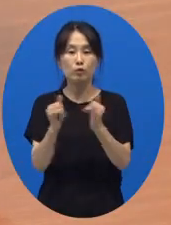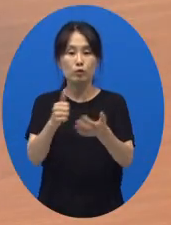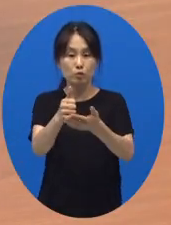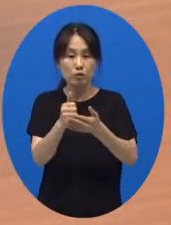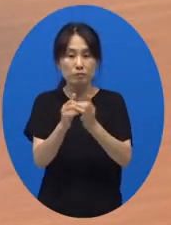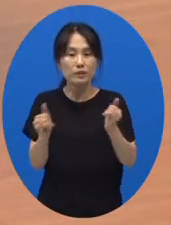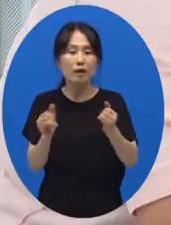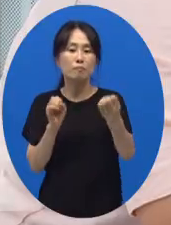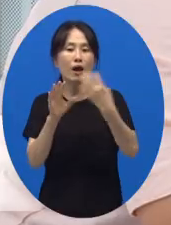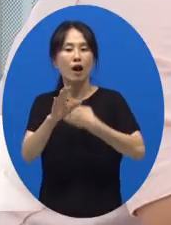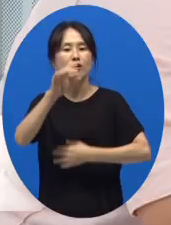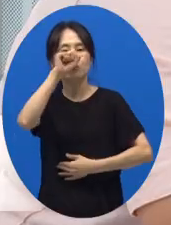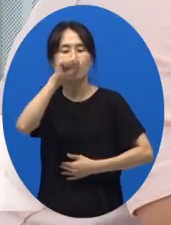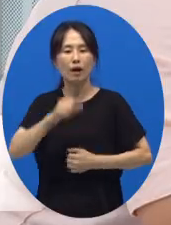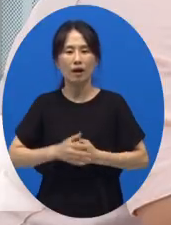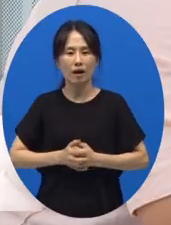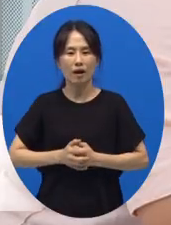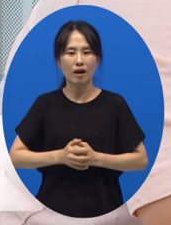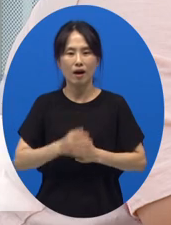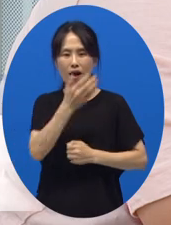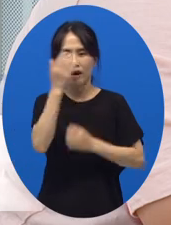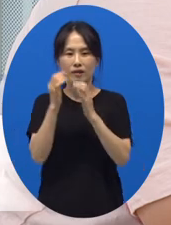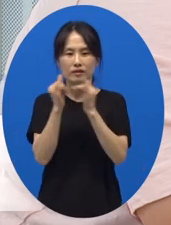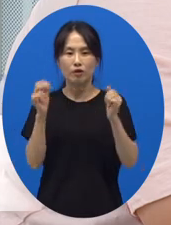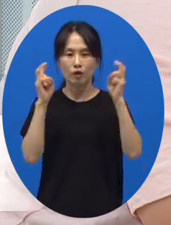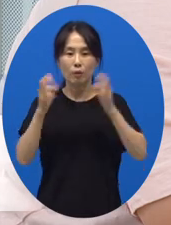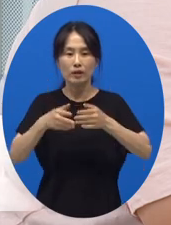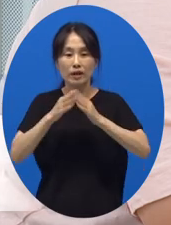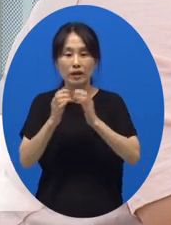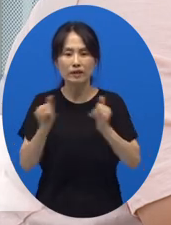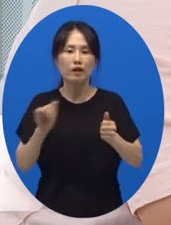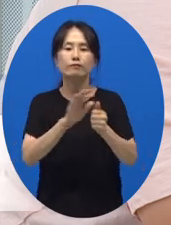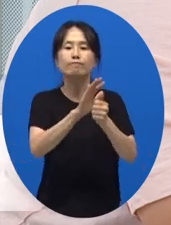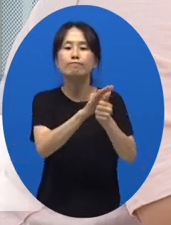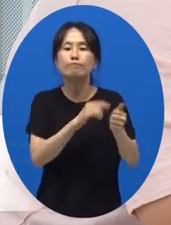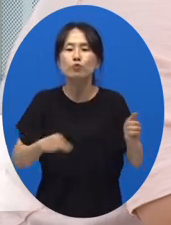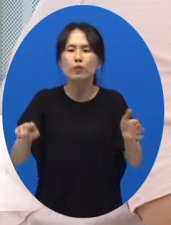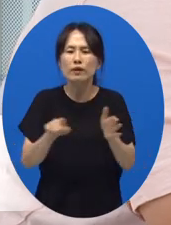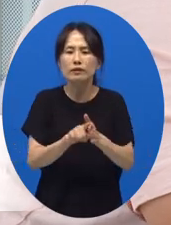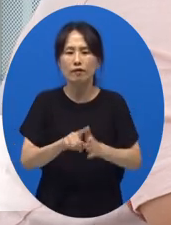좋습니다. 청년 창업가들을 지지하기 위해서